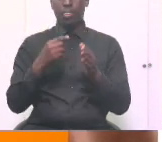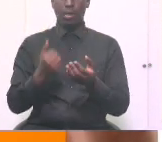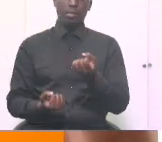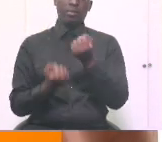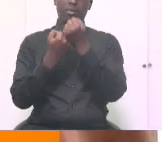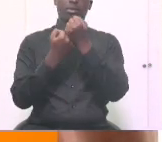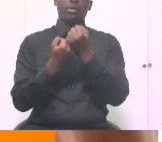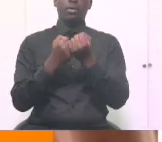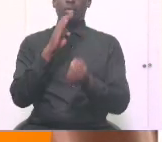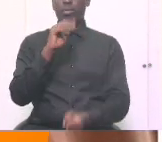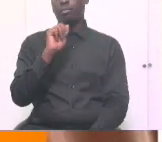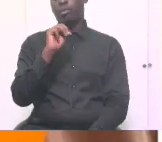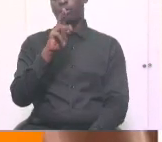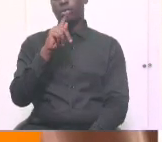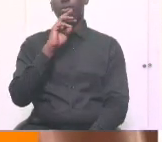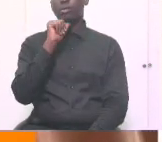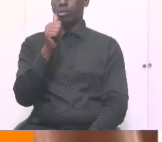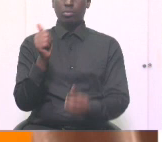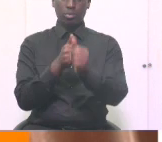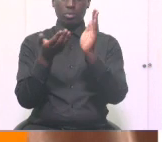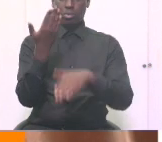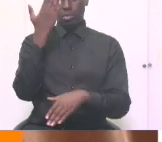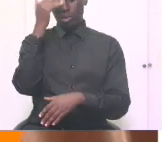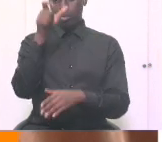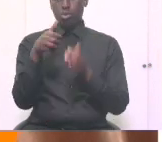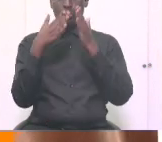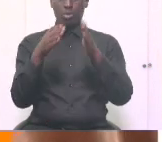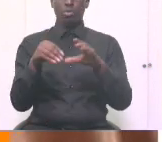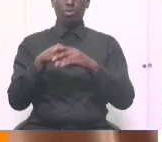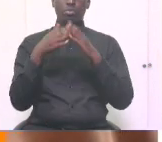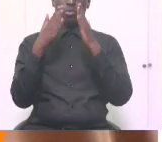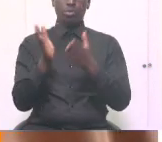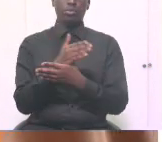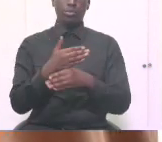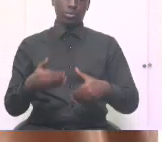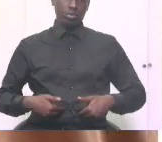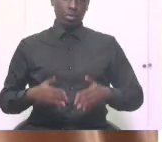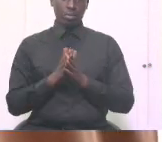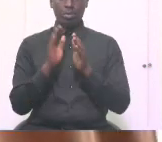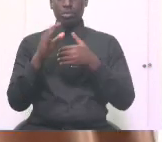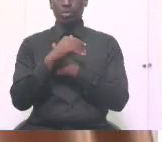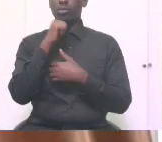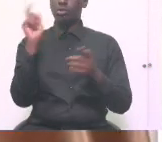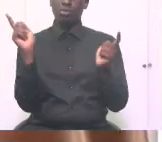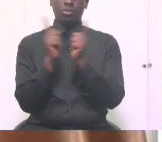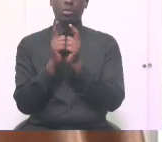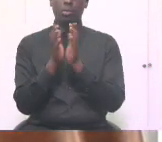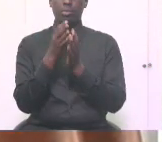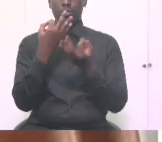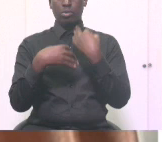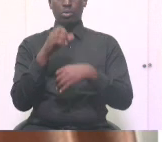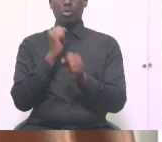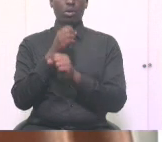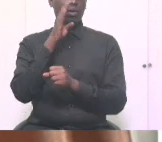Bamporiki bavuze ko icyo adakwiye kugikurikiranwaho kuko ngo wayoboraga nk'umuyobozi muri Minisiteri y'Urubyiruko n'Umuco ntaho yari ahuriye n'uruganda rwenga